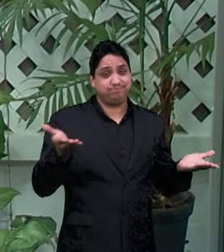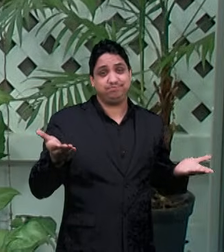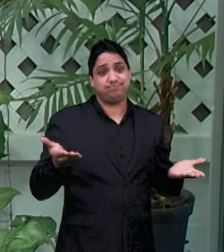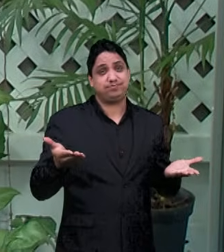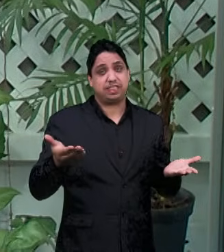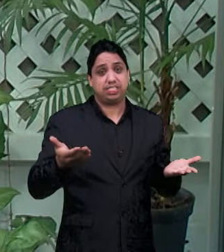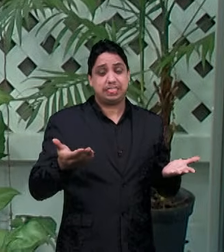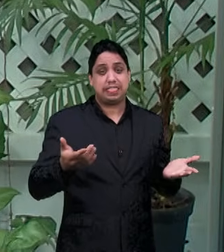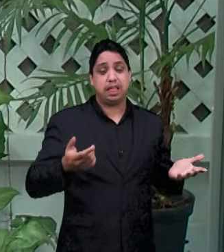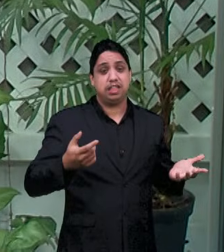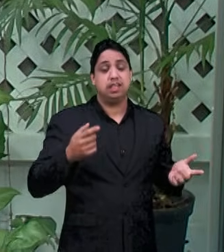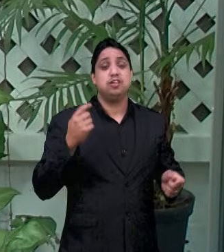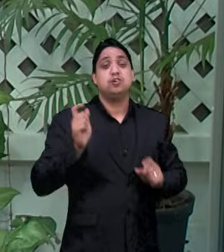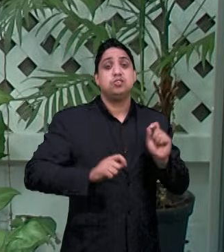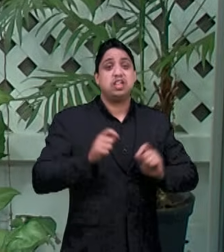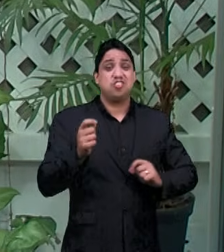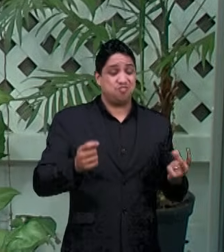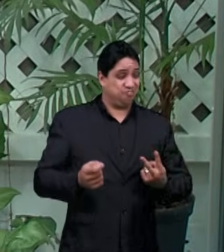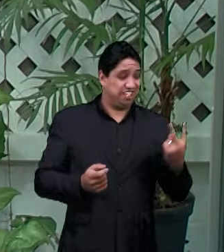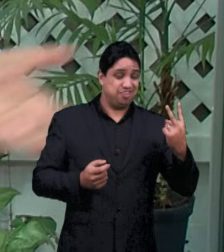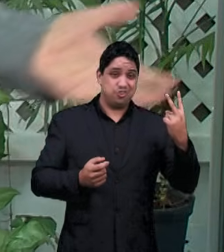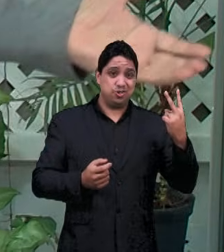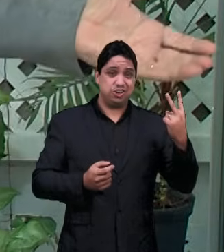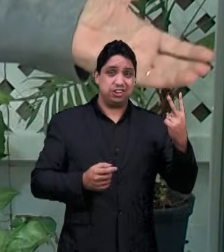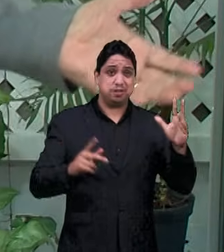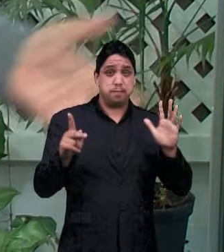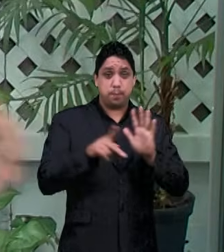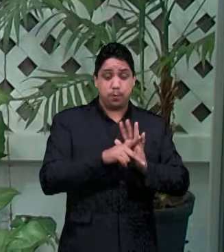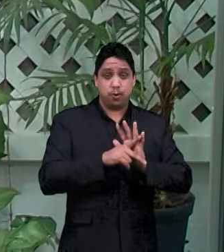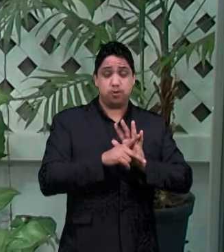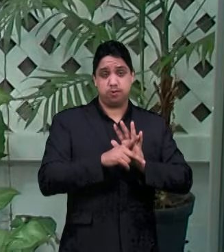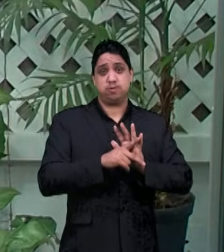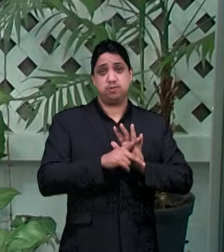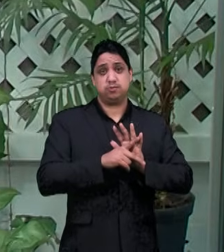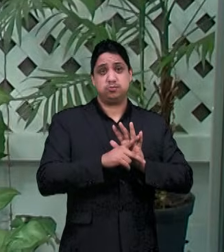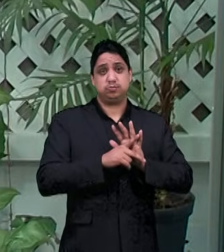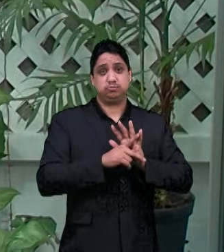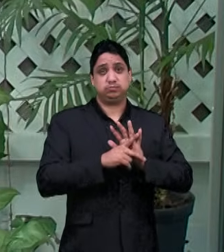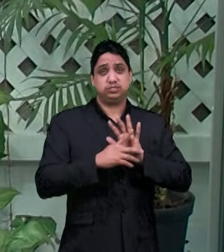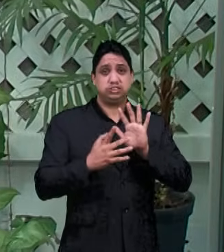Les valeurs de Jésus,